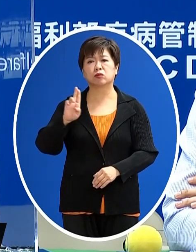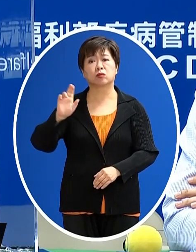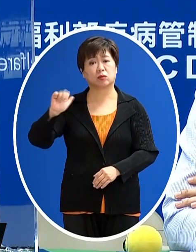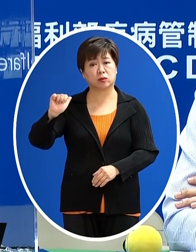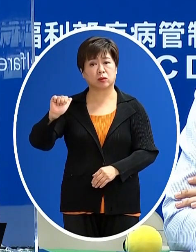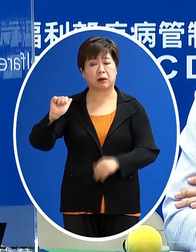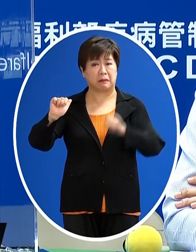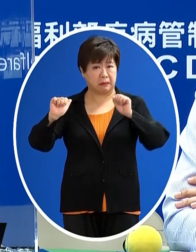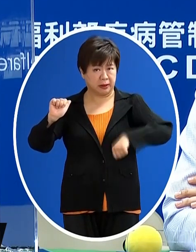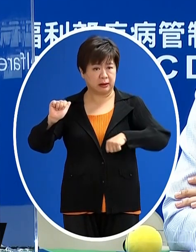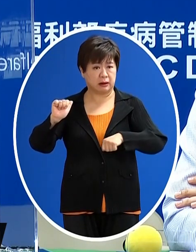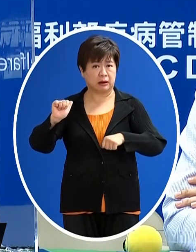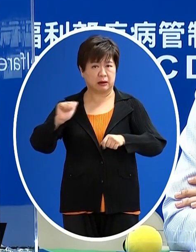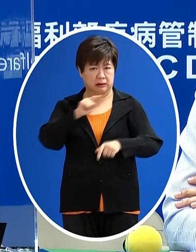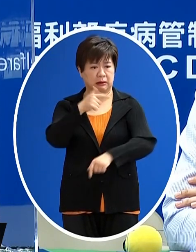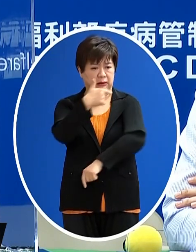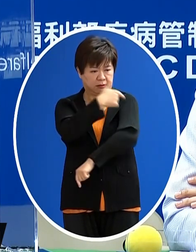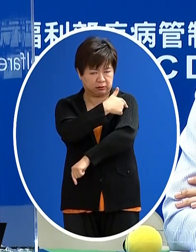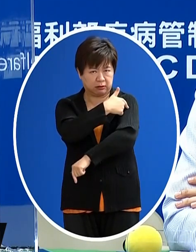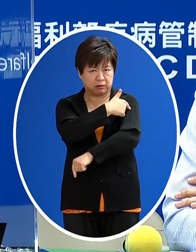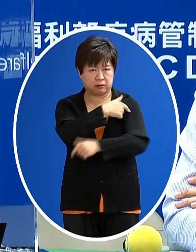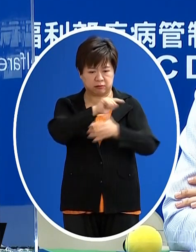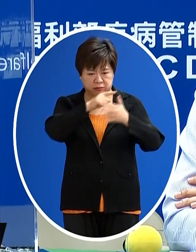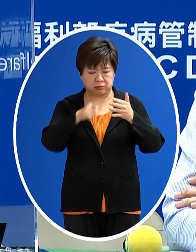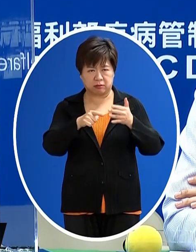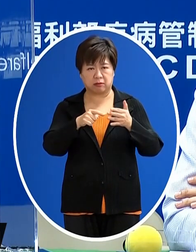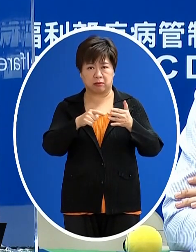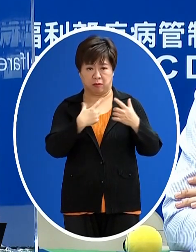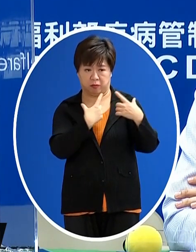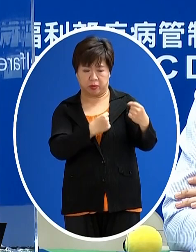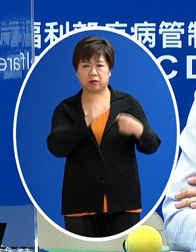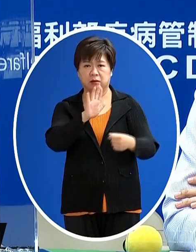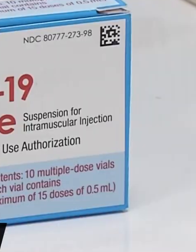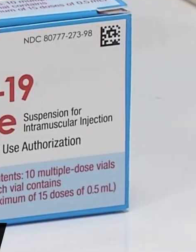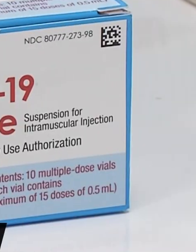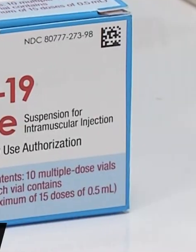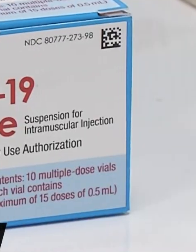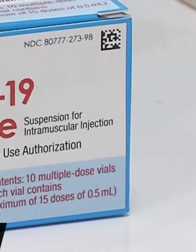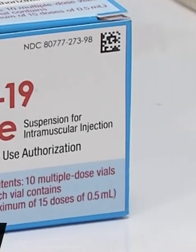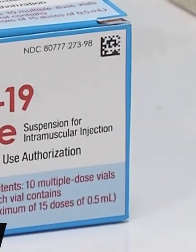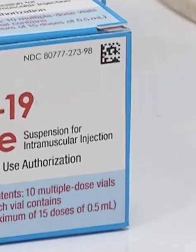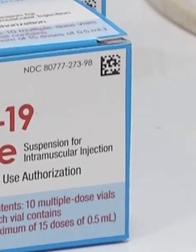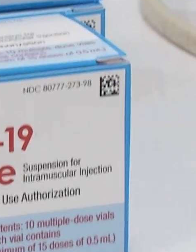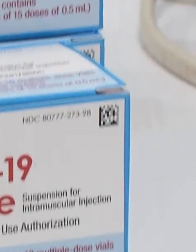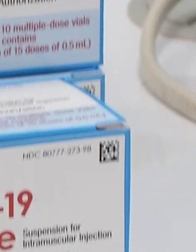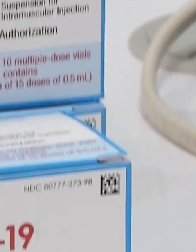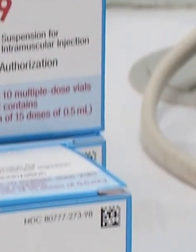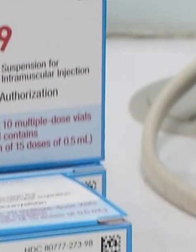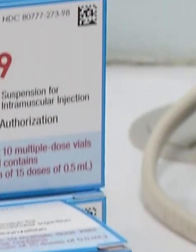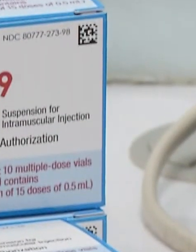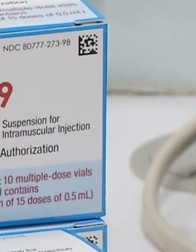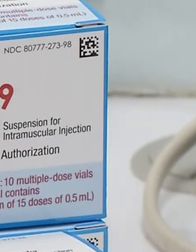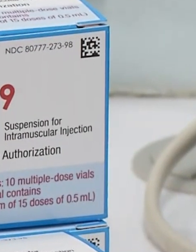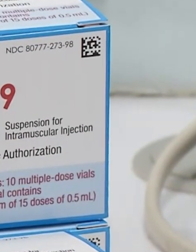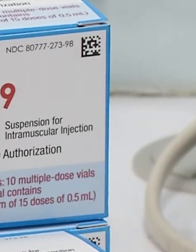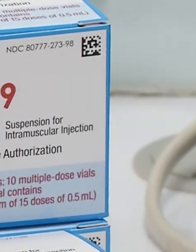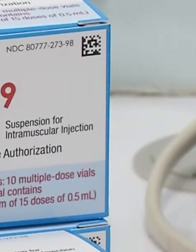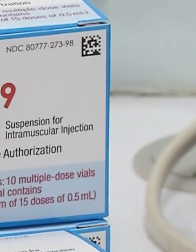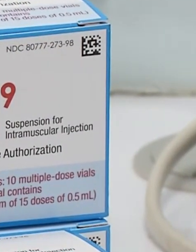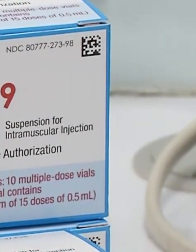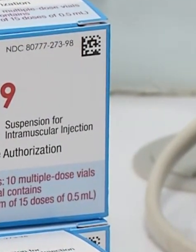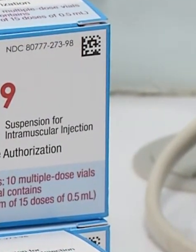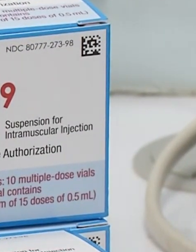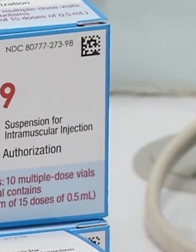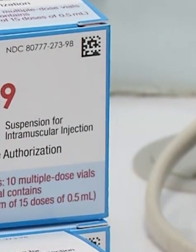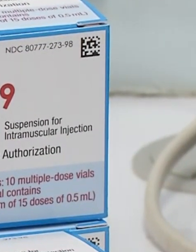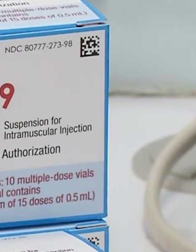的，然后有打的那个顺序符合我们要的那个效果，我们就会承认。 现在国际都急需疫苗，南韩派人前往美国抗议